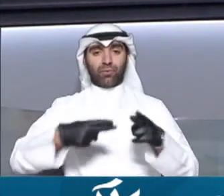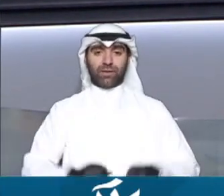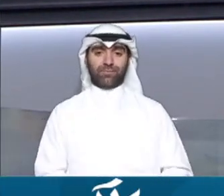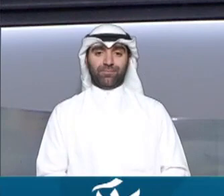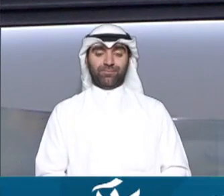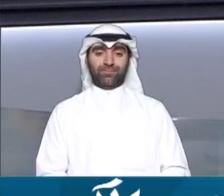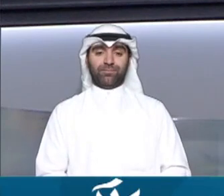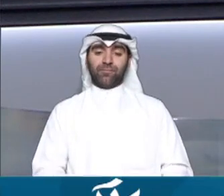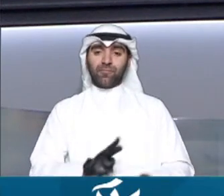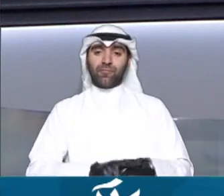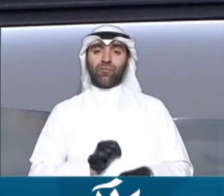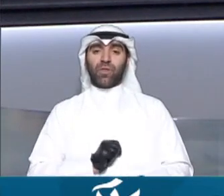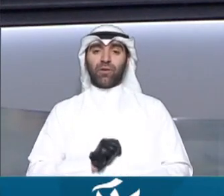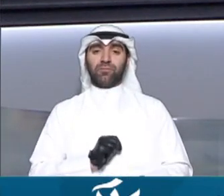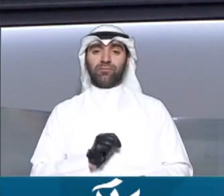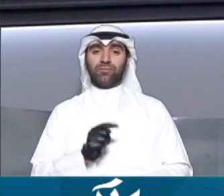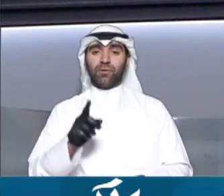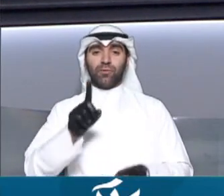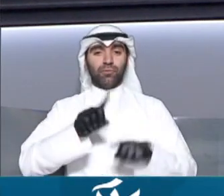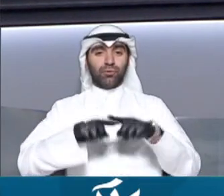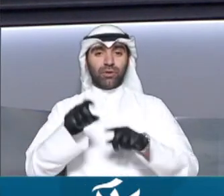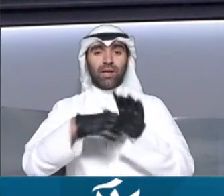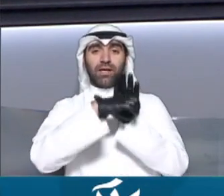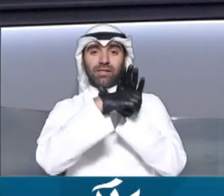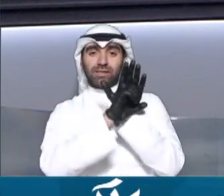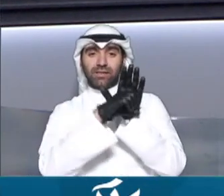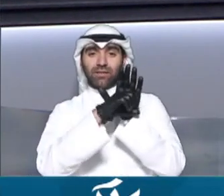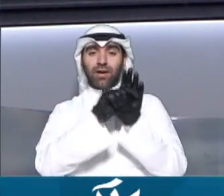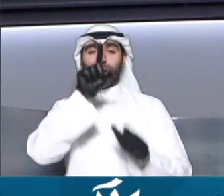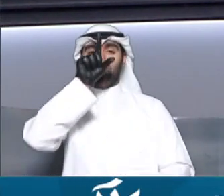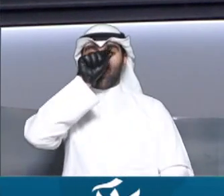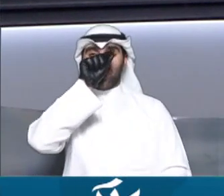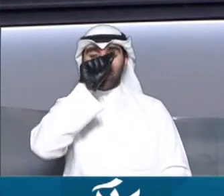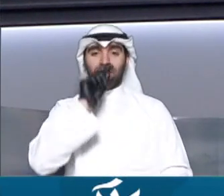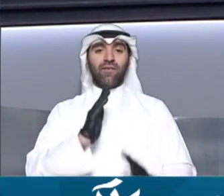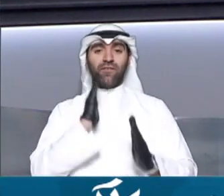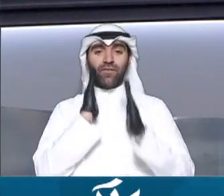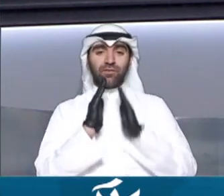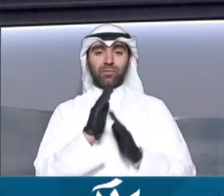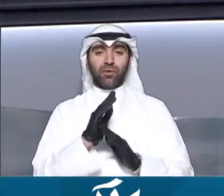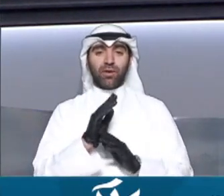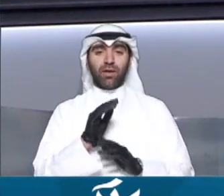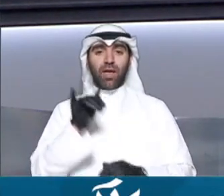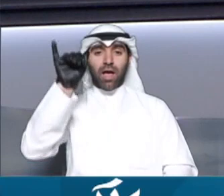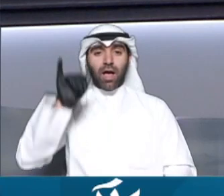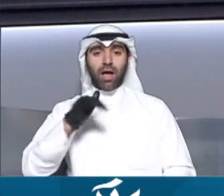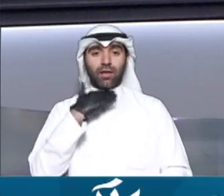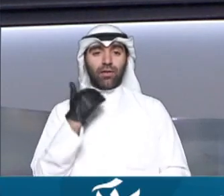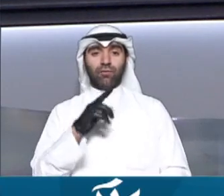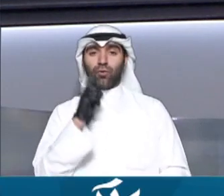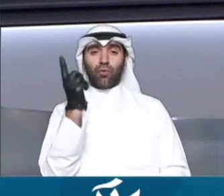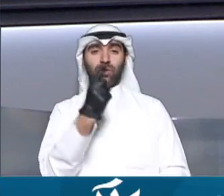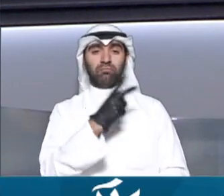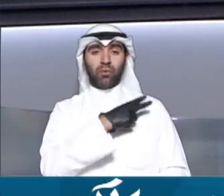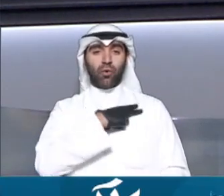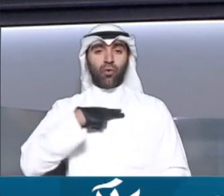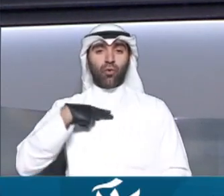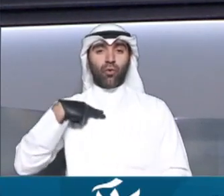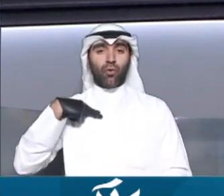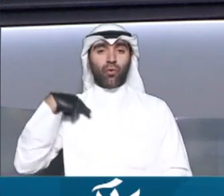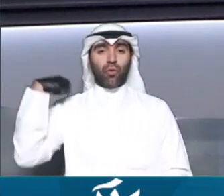هذه الجهود الوطنية لتبذلونها. وهني نقول لكم أخواني وخواتي، يعني لا تتأثرون ولا